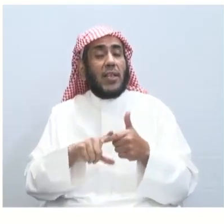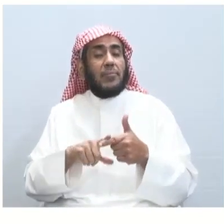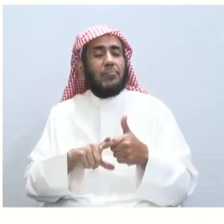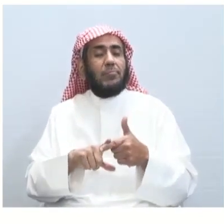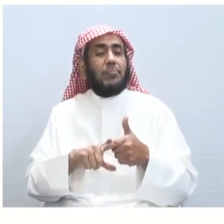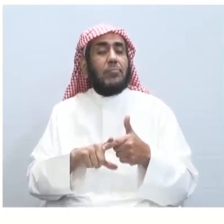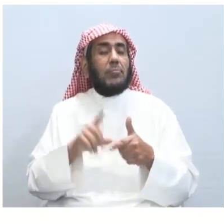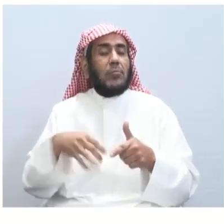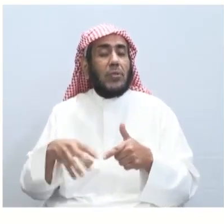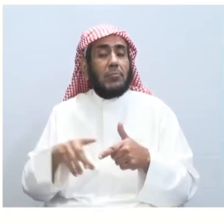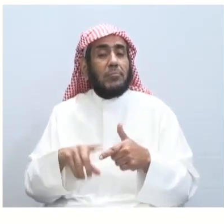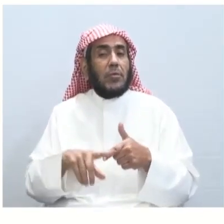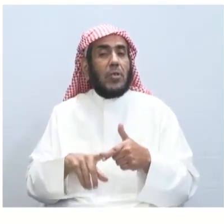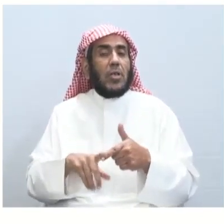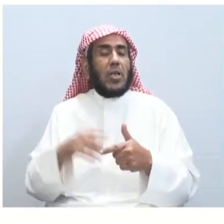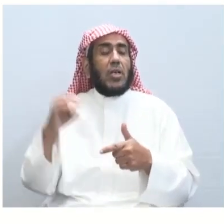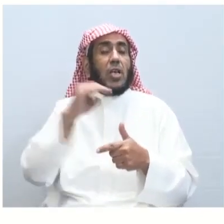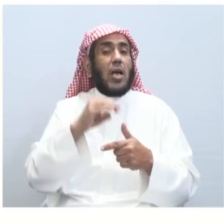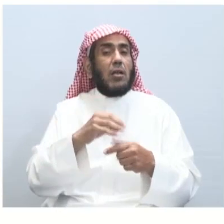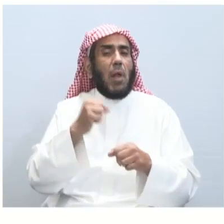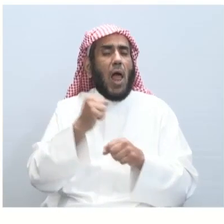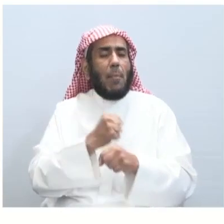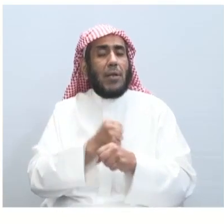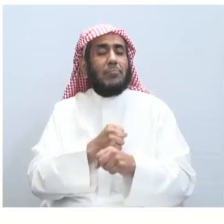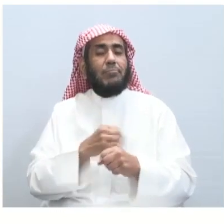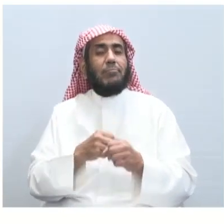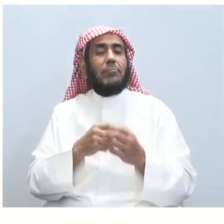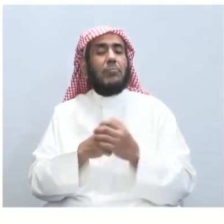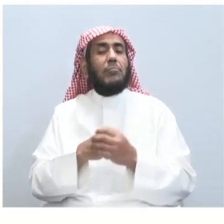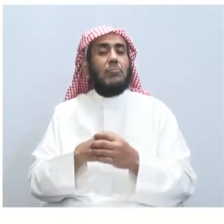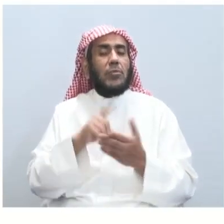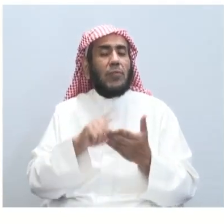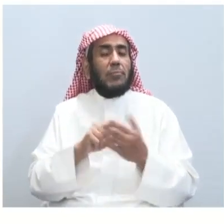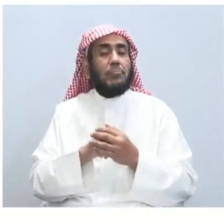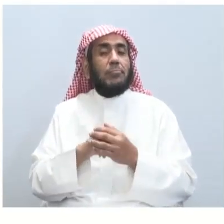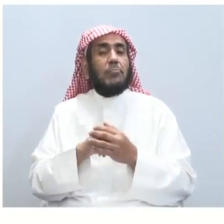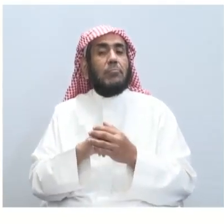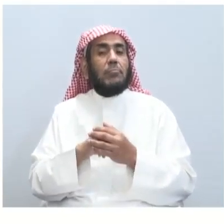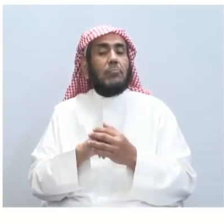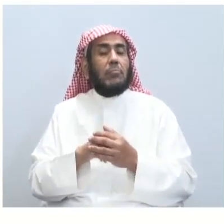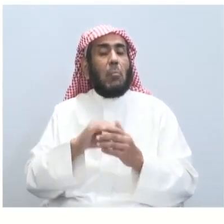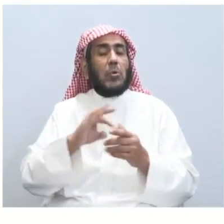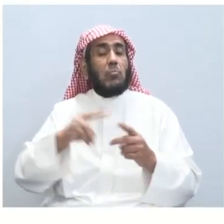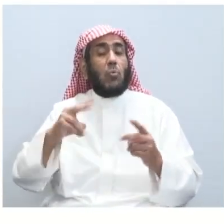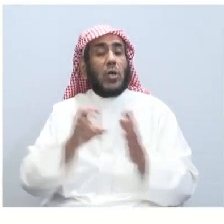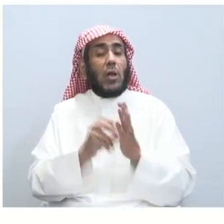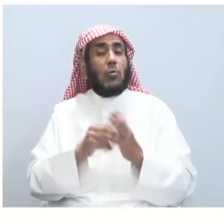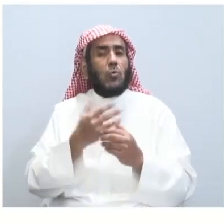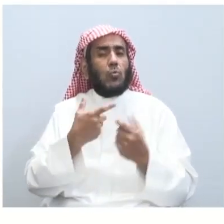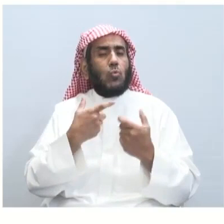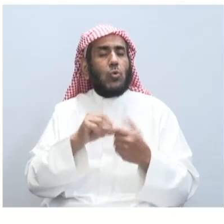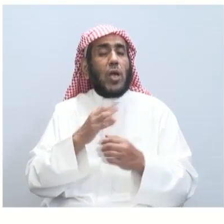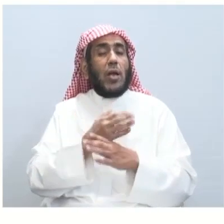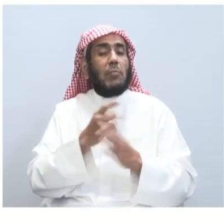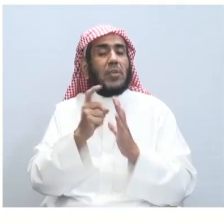الثاني من وهو الجانب الاجرائي جانب اجرائي ومجموعه القواعد القانونيه تعنى